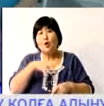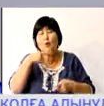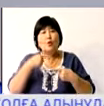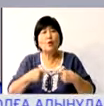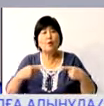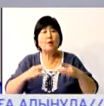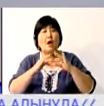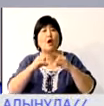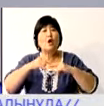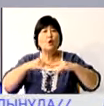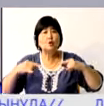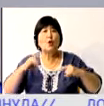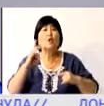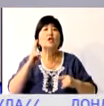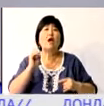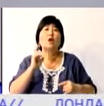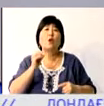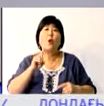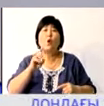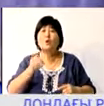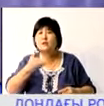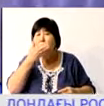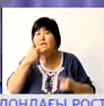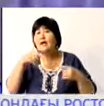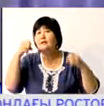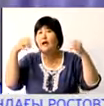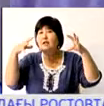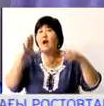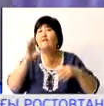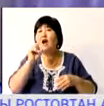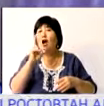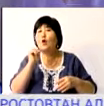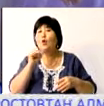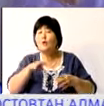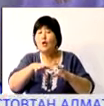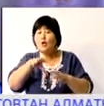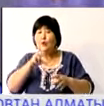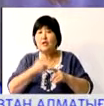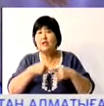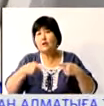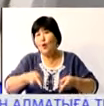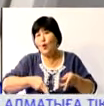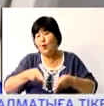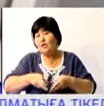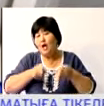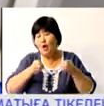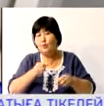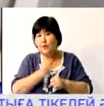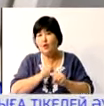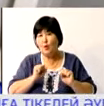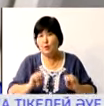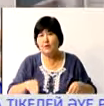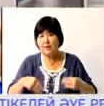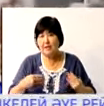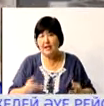функционалды стол, наркоз аппараты, рефлекторлық жарықшам, вакуум сорғылары күрделі хирургиялық отаны қауіпсіз жасауға мүмкіндік